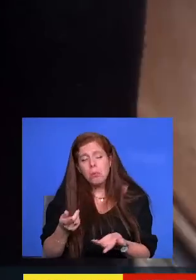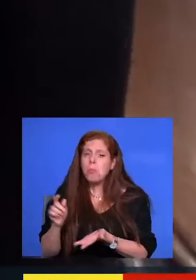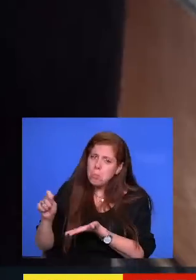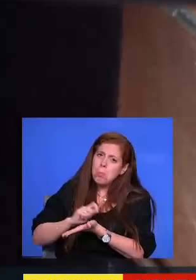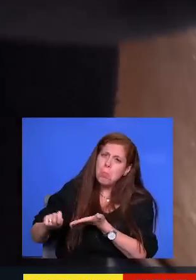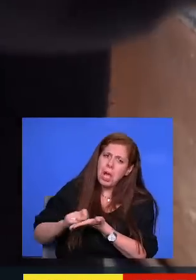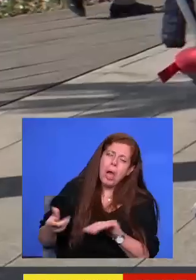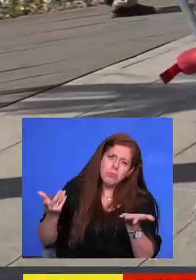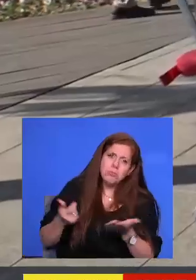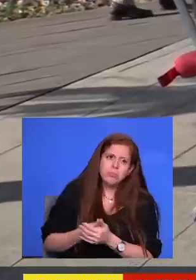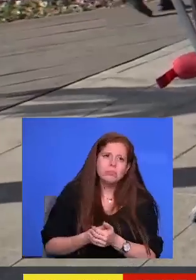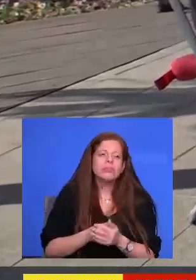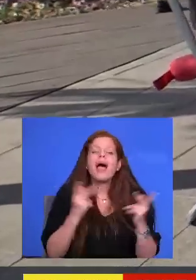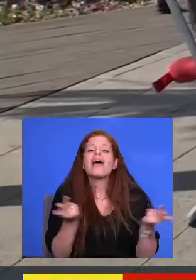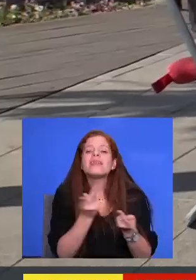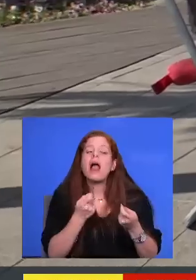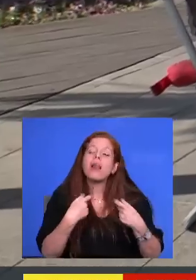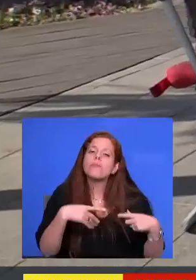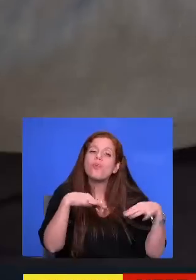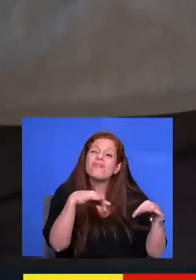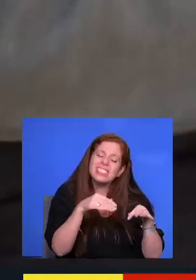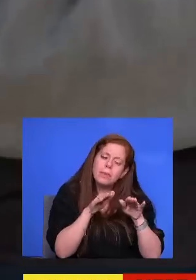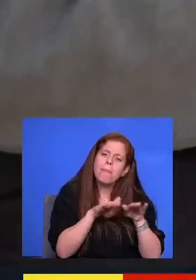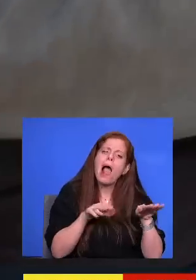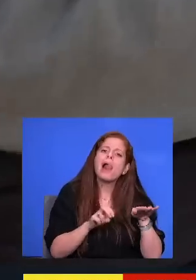ומגרד. הכי קל למכור תפסים על המדרכה.